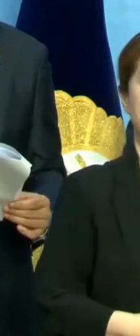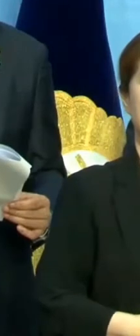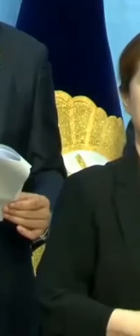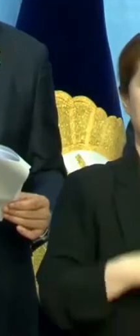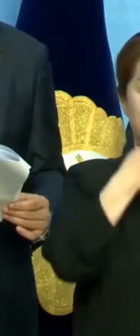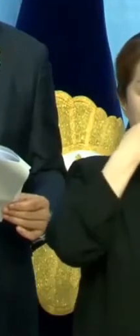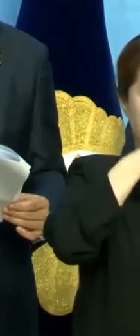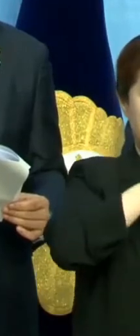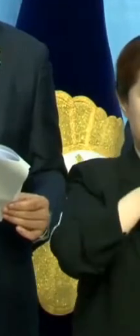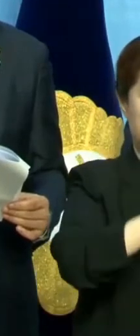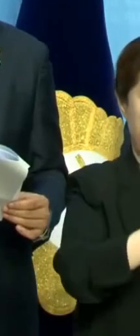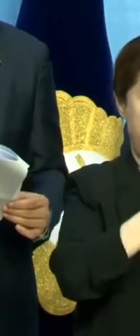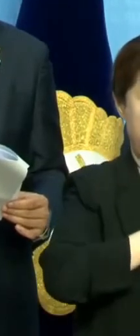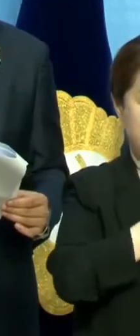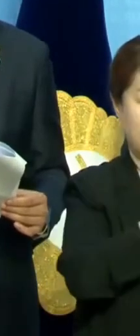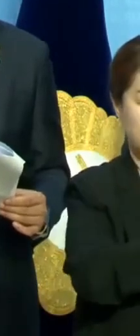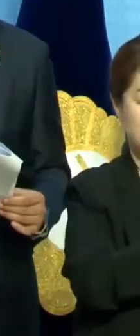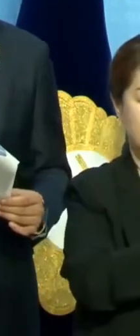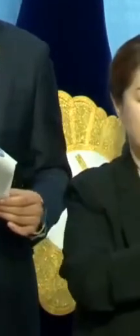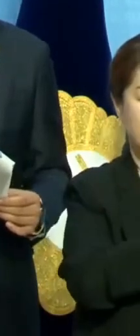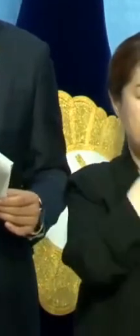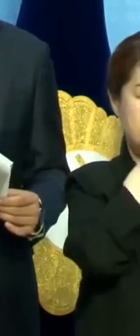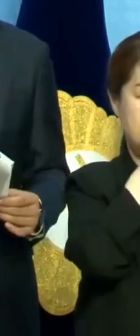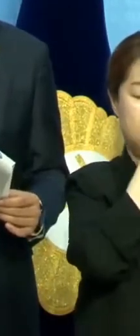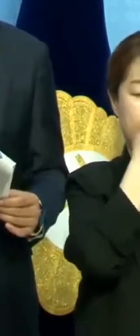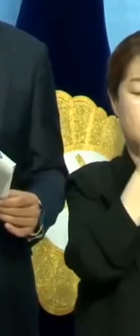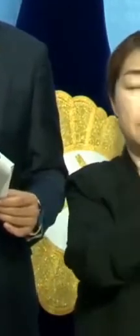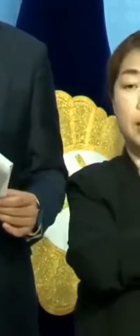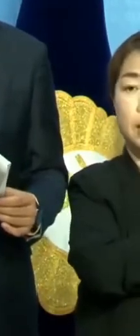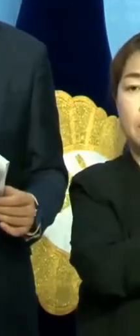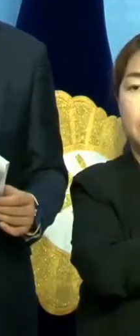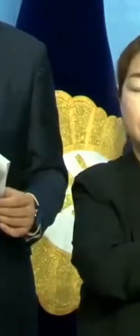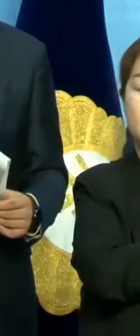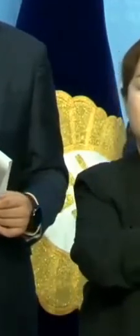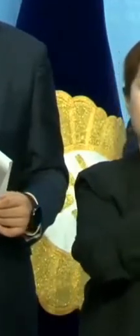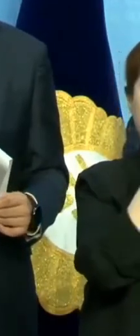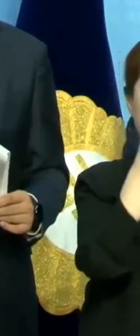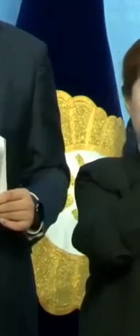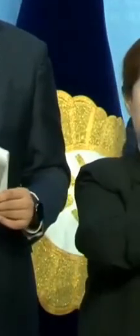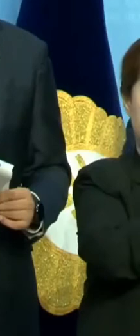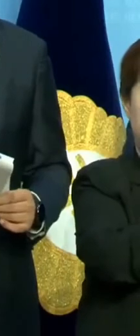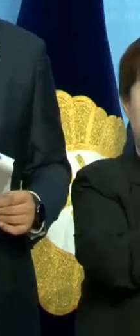코치의 행동을 알면서도 묵인하고 지나갔습니다.